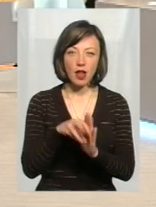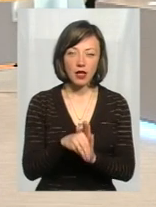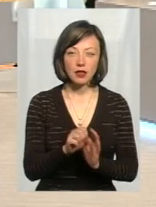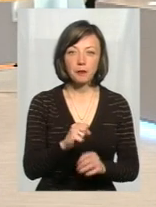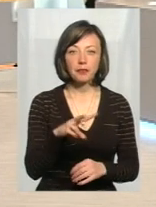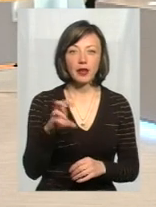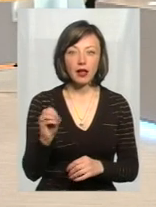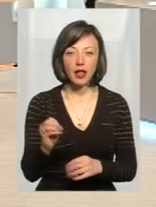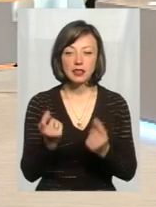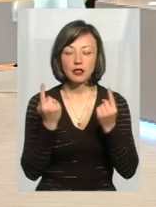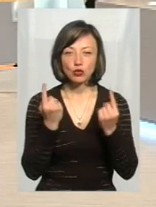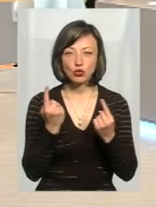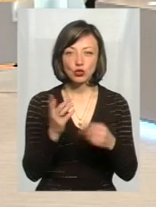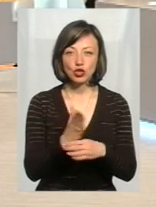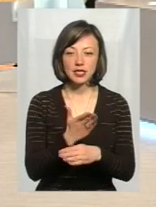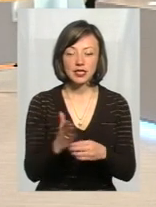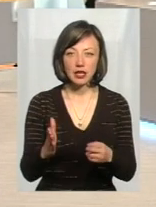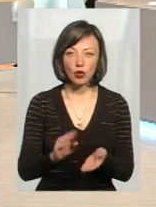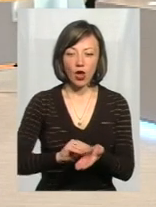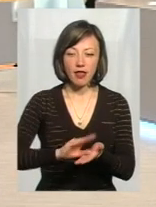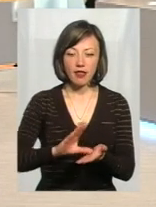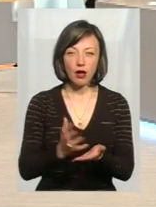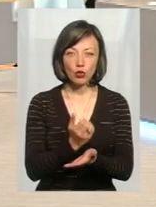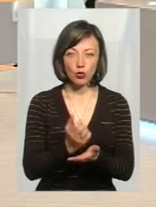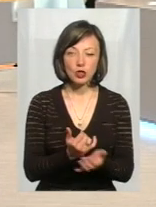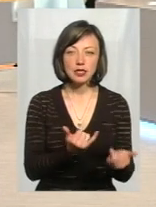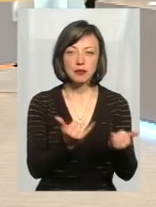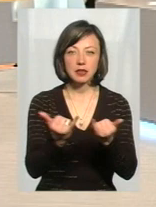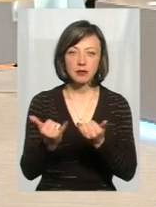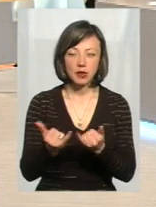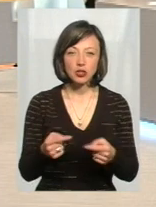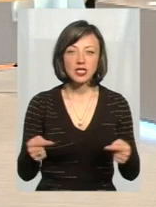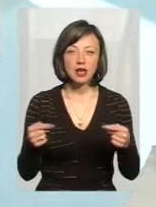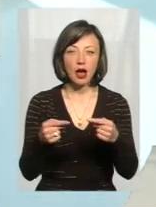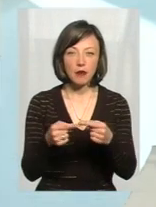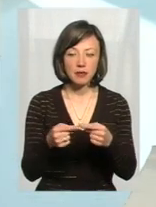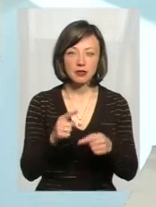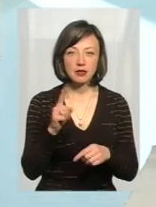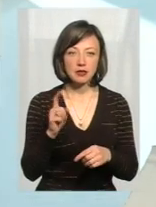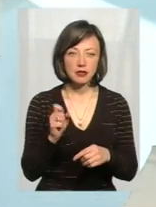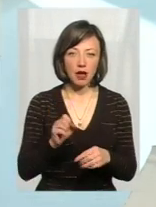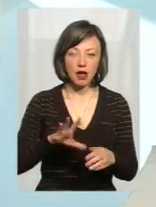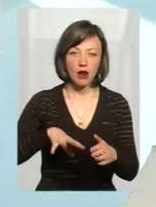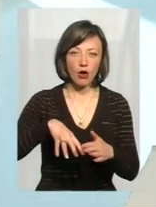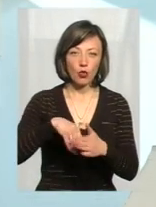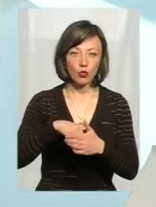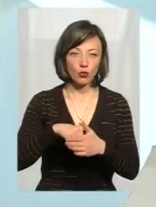але значну частину надходжень ми забезпечуємо саме за